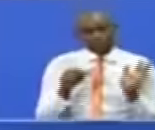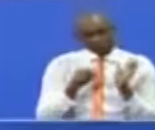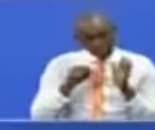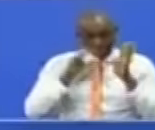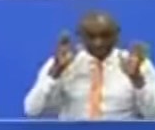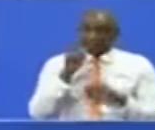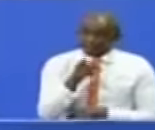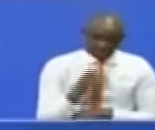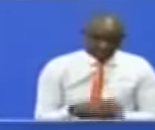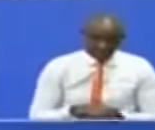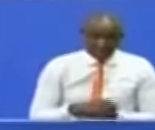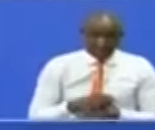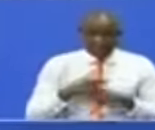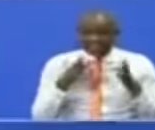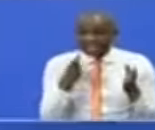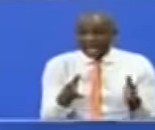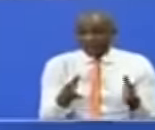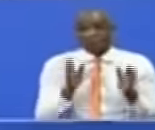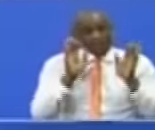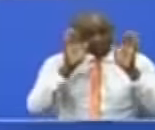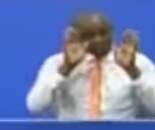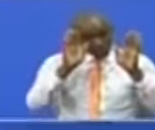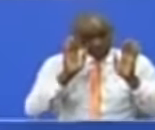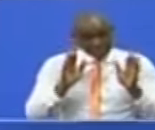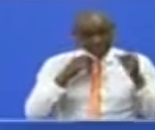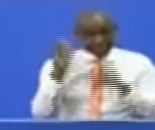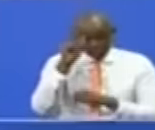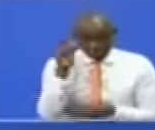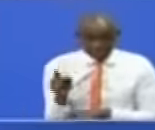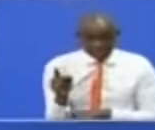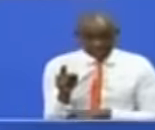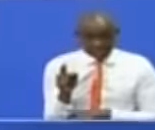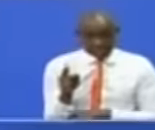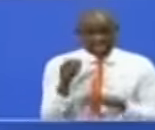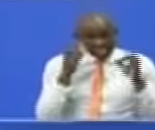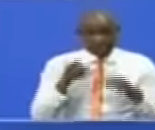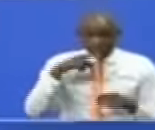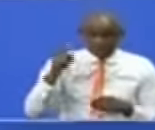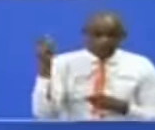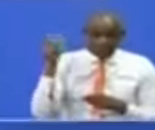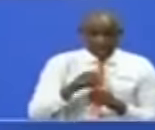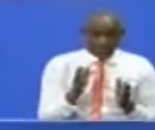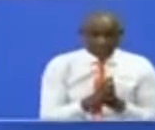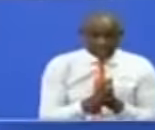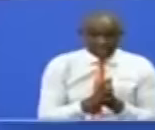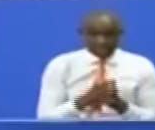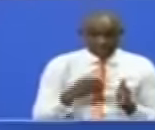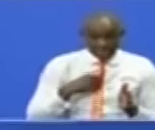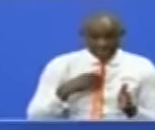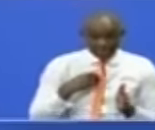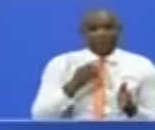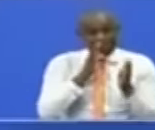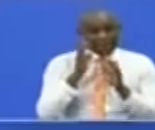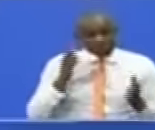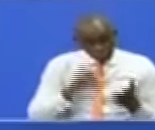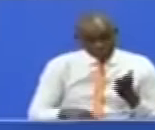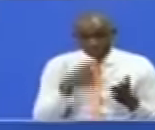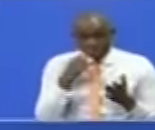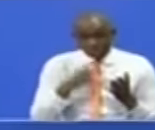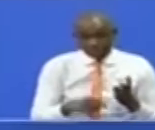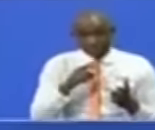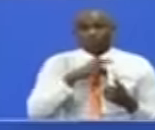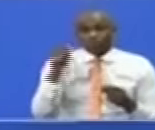hapa Nairobi. Lakini sasa ingekuwa ni jambo la muhimu sana kama Rais Kenyatta angekuja na jambo tuseme kama ni Marshall Plan ya kusema kwamba